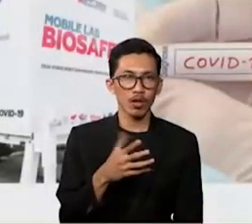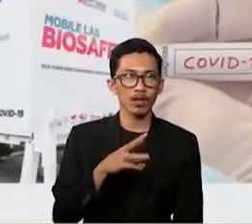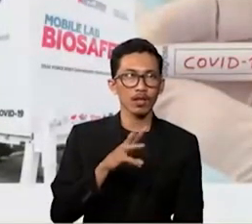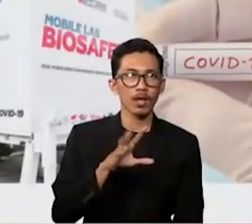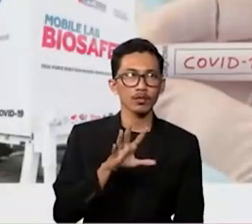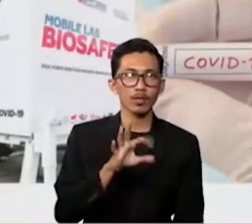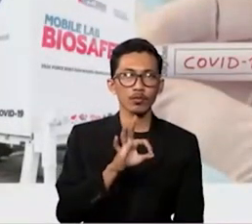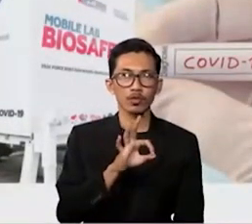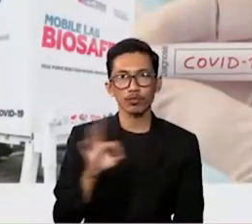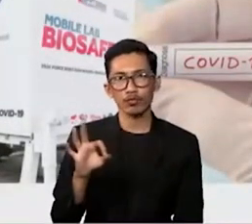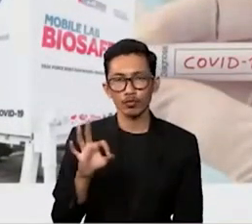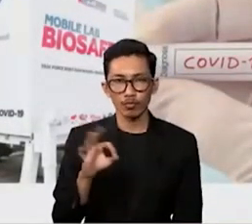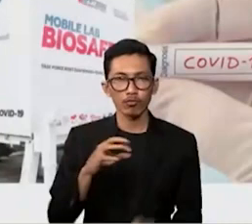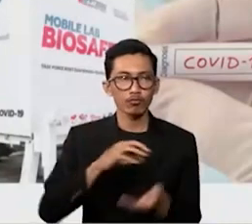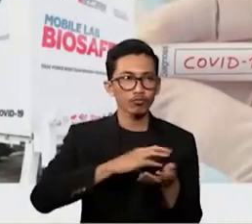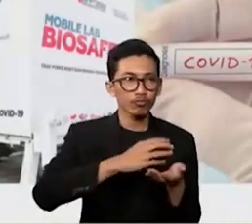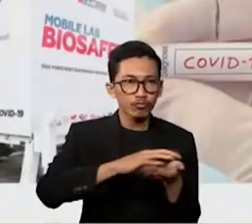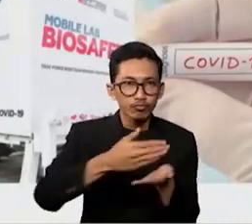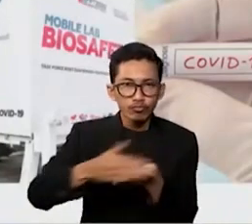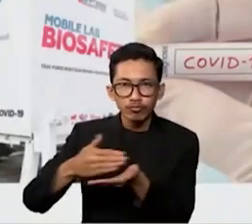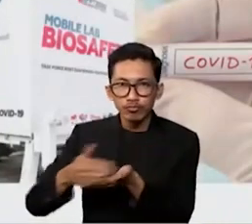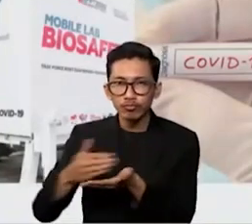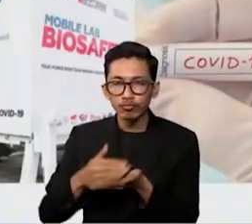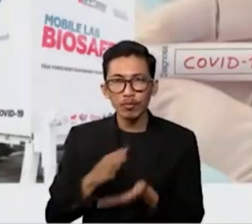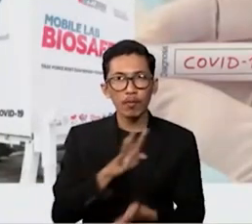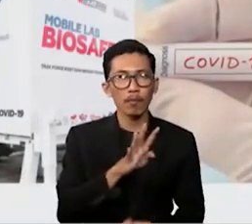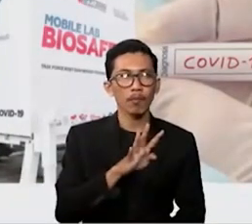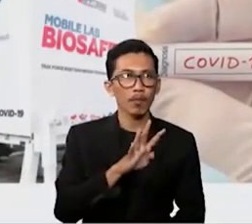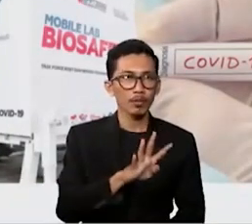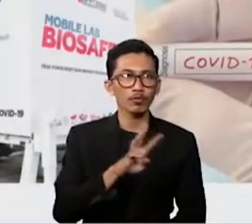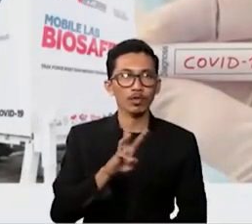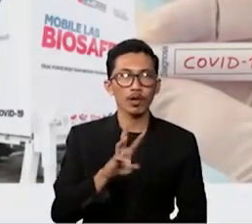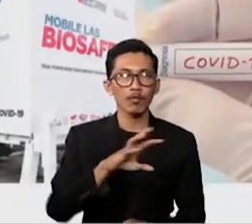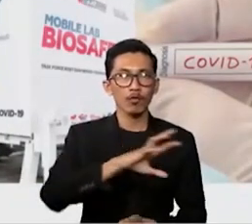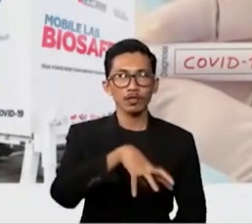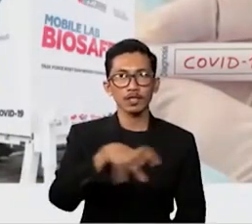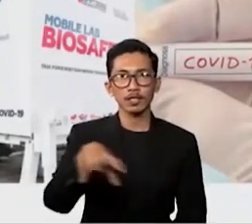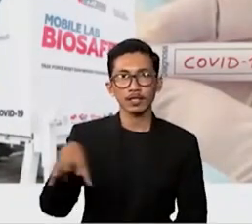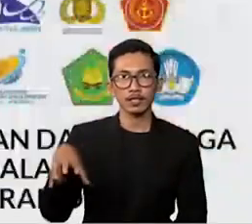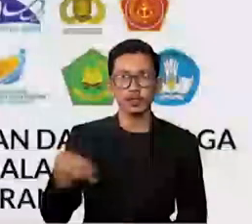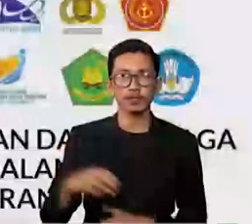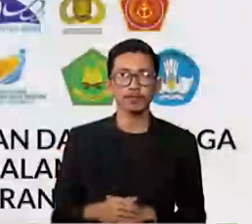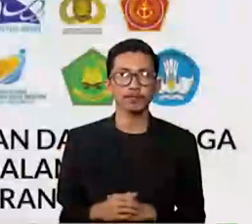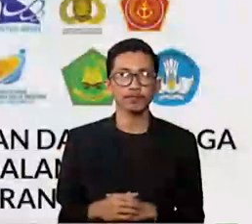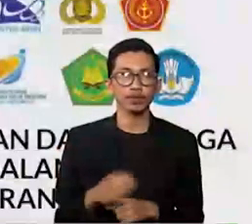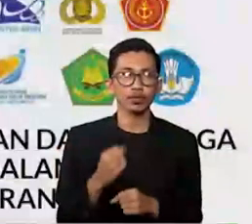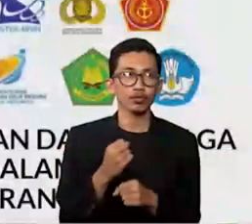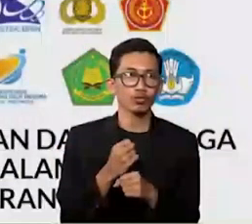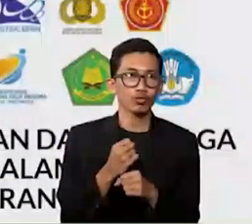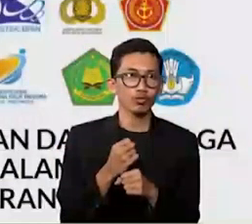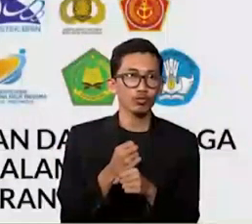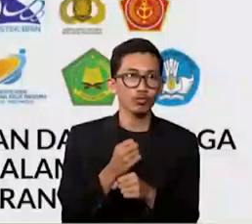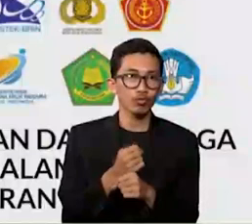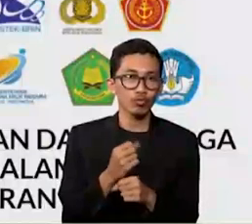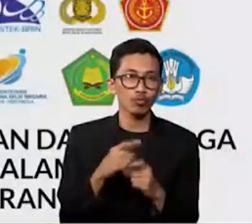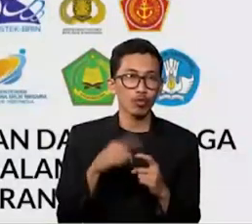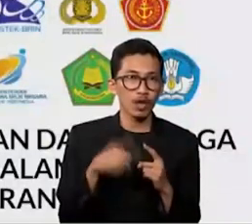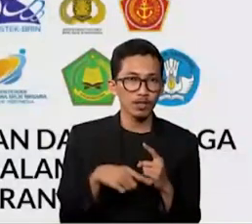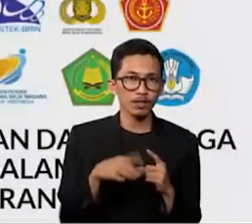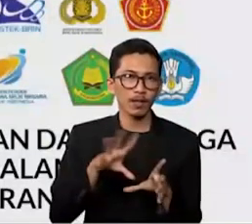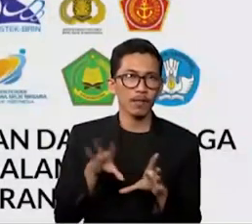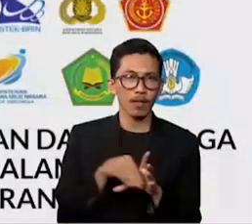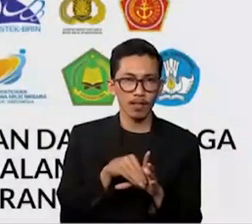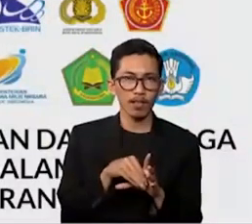3350 ke 34provinsi ratusan anggota gugus tugas terlibat dalam misi menyelamatkan nyawa